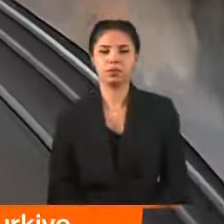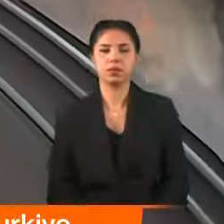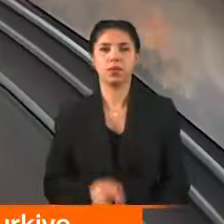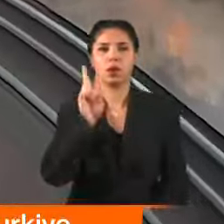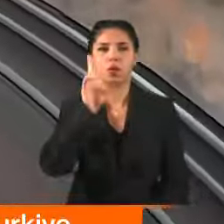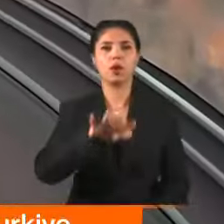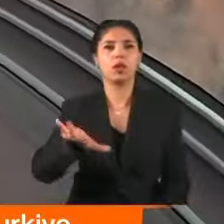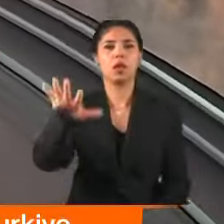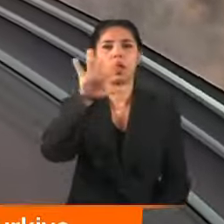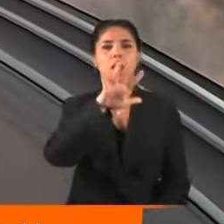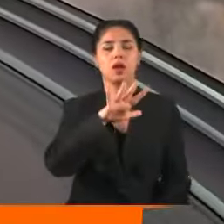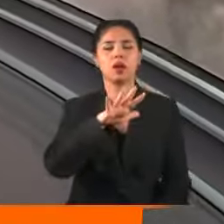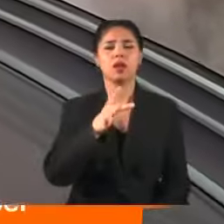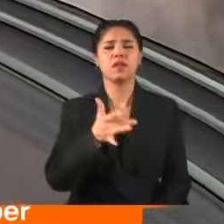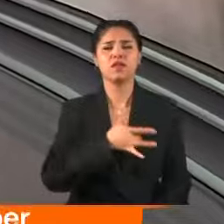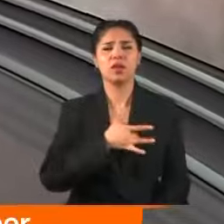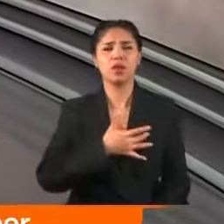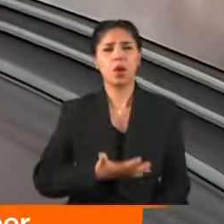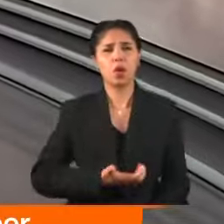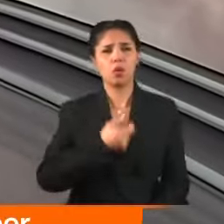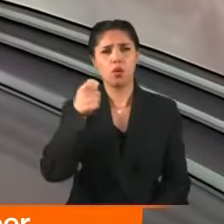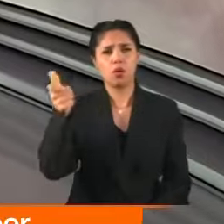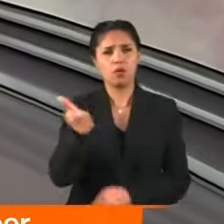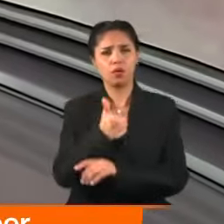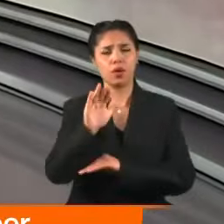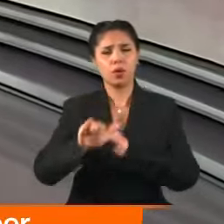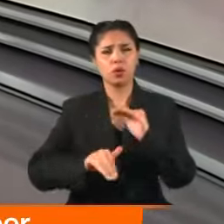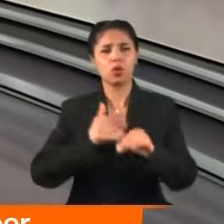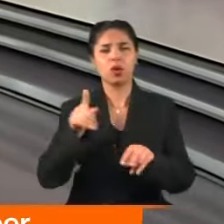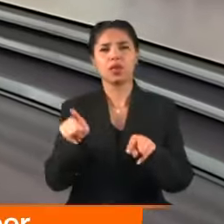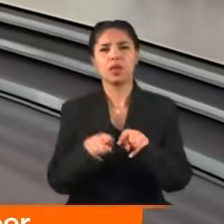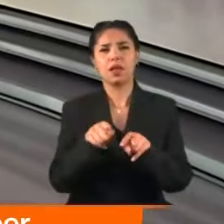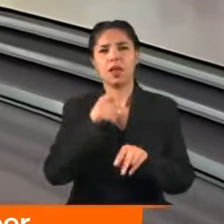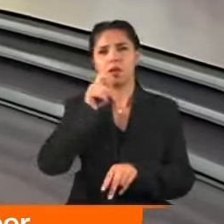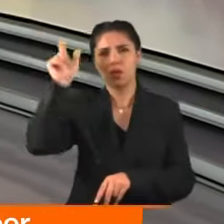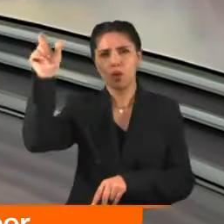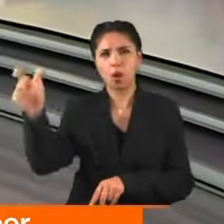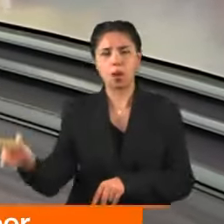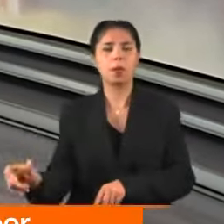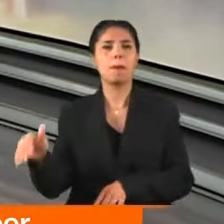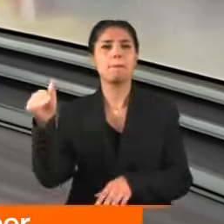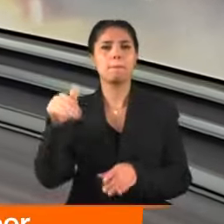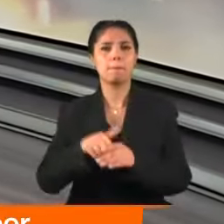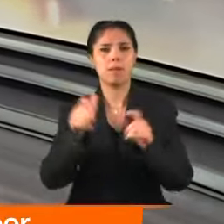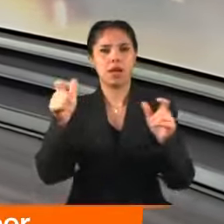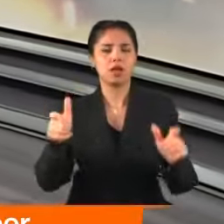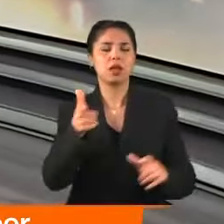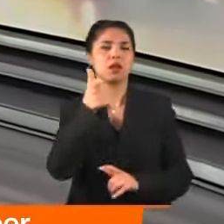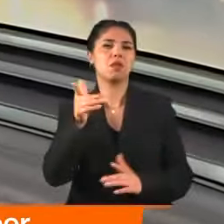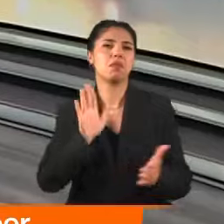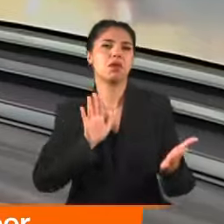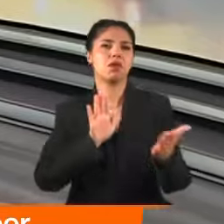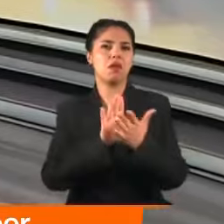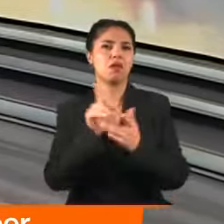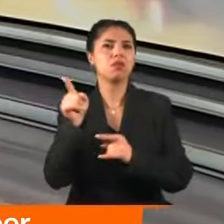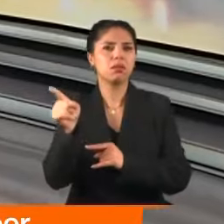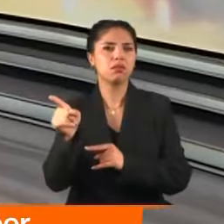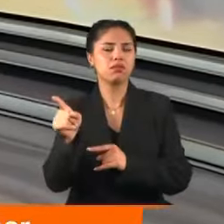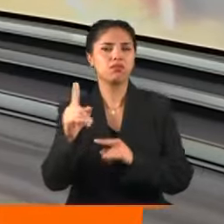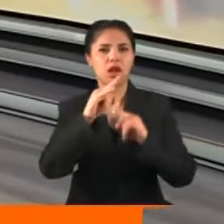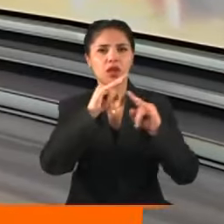Gören herkesin yüreğini yakan o görüntülerin ardından Netanyahu mecliste kameralar karşısındaydı.